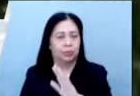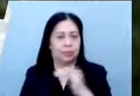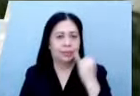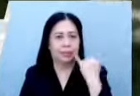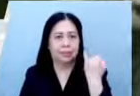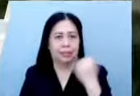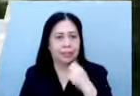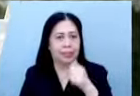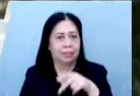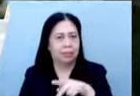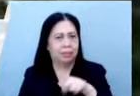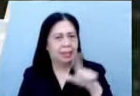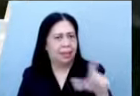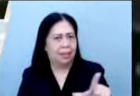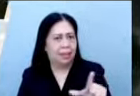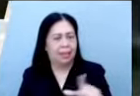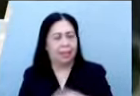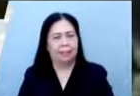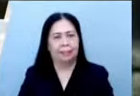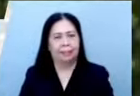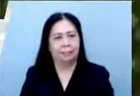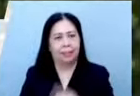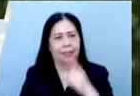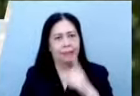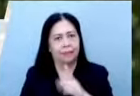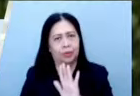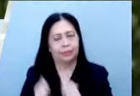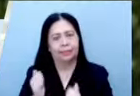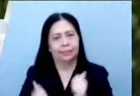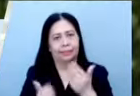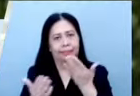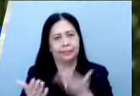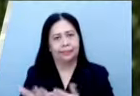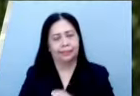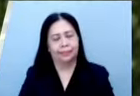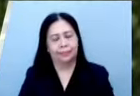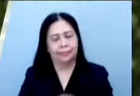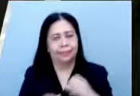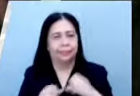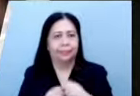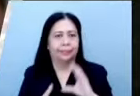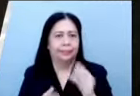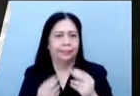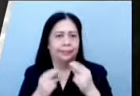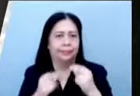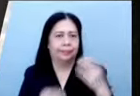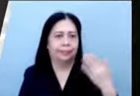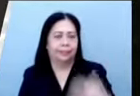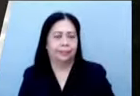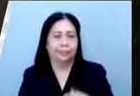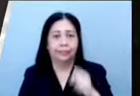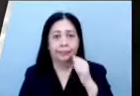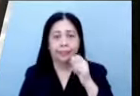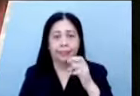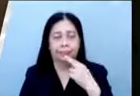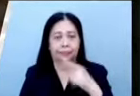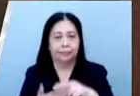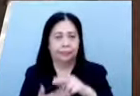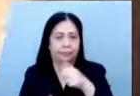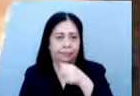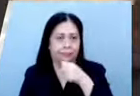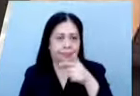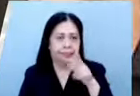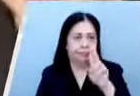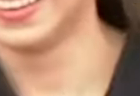PPL Entertainment Incorporated para sa aktres. Para sa GMA Integrated News, Aubrey Carampel, Nakatutok,